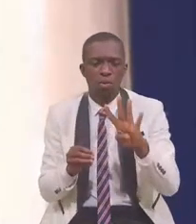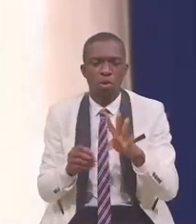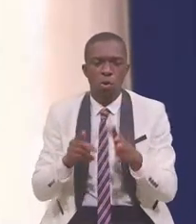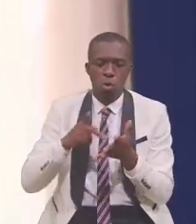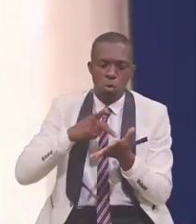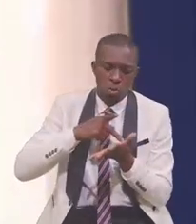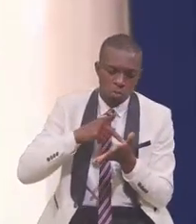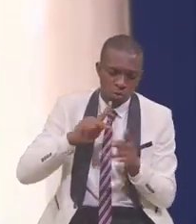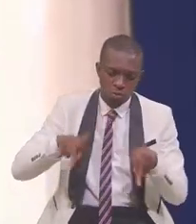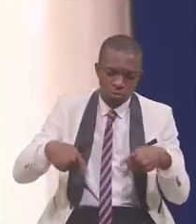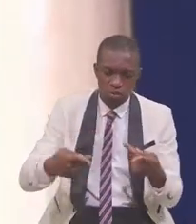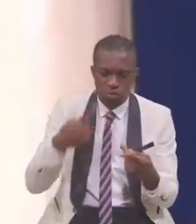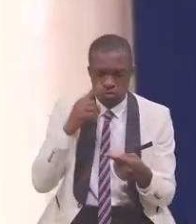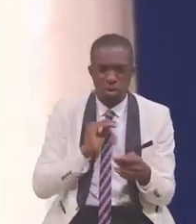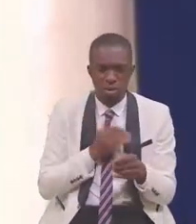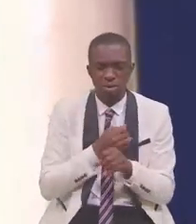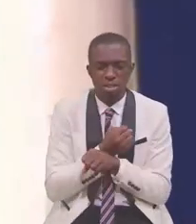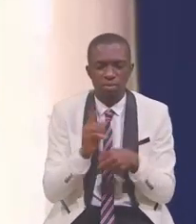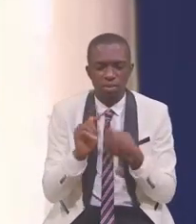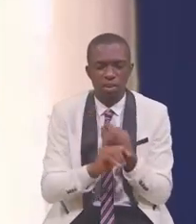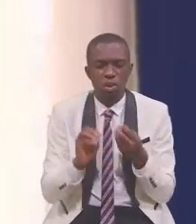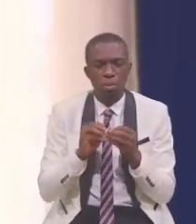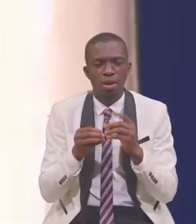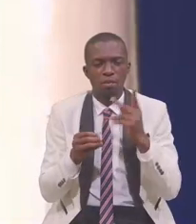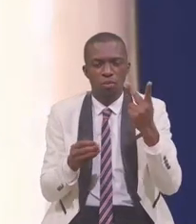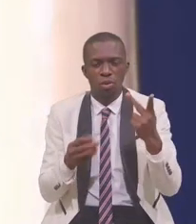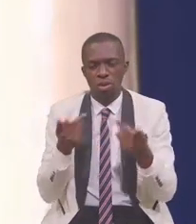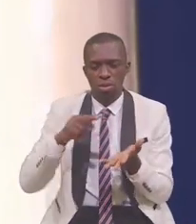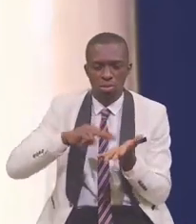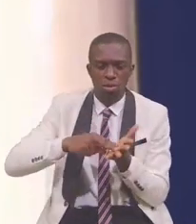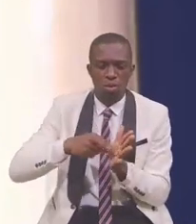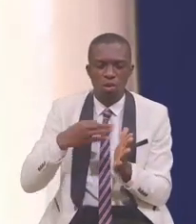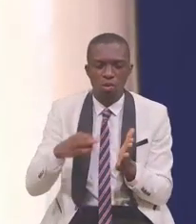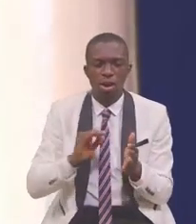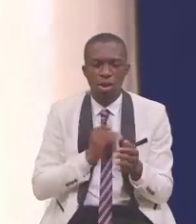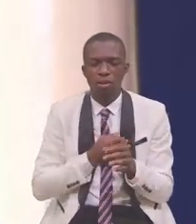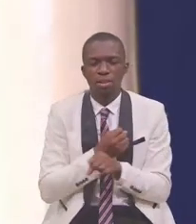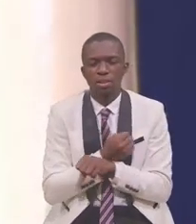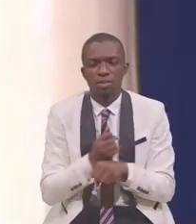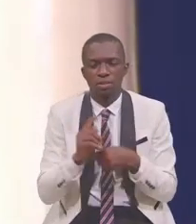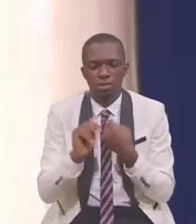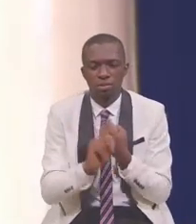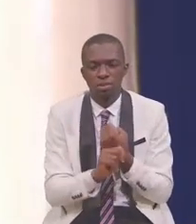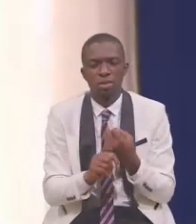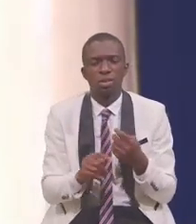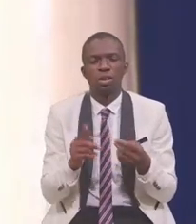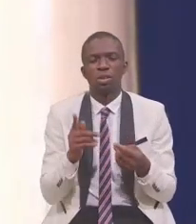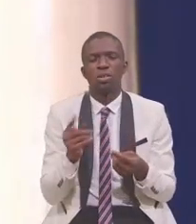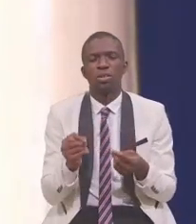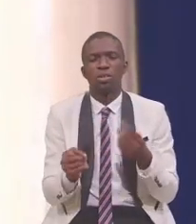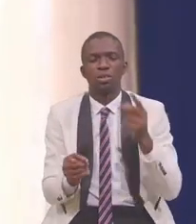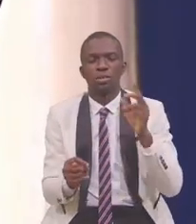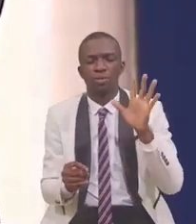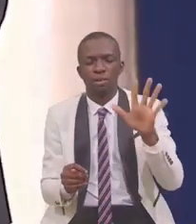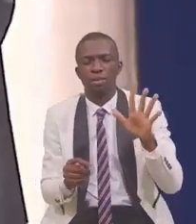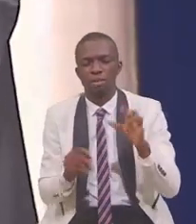notre sanctification. 5, le prix pour notre sanctification. 6, la préparation pour